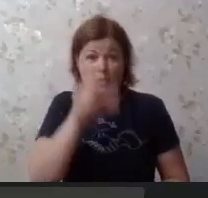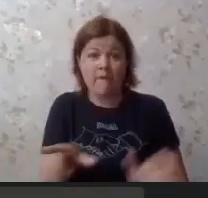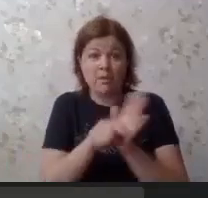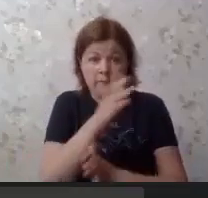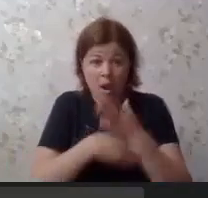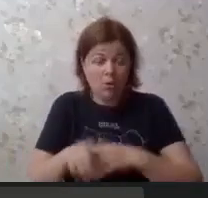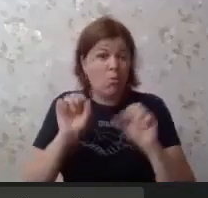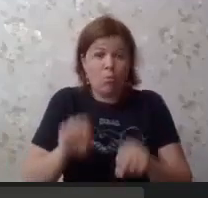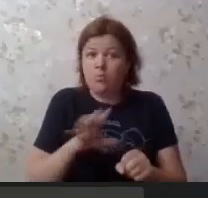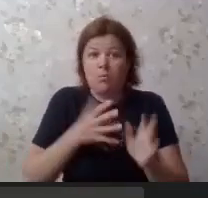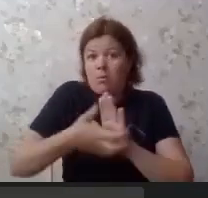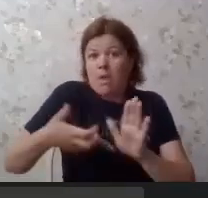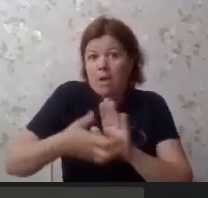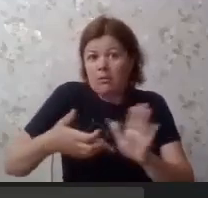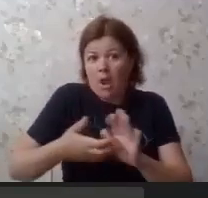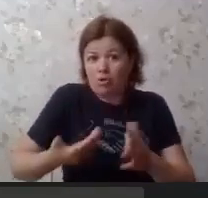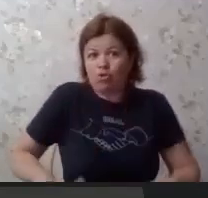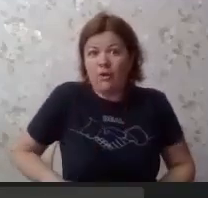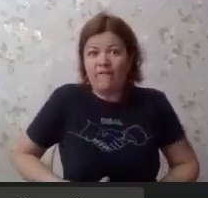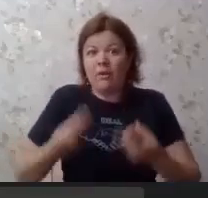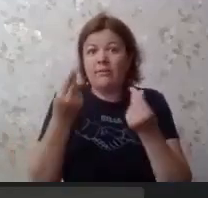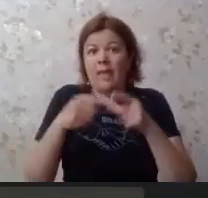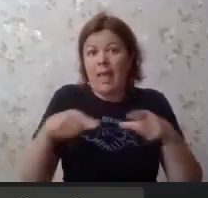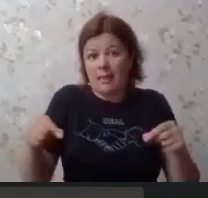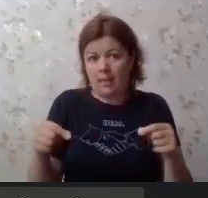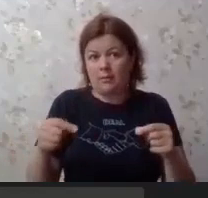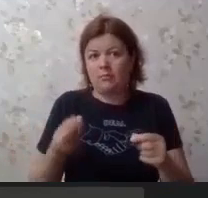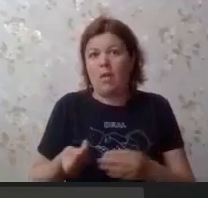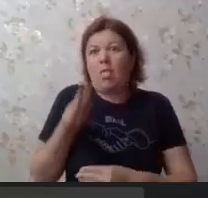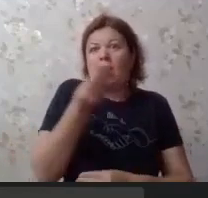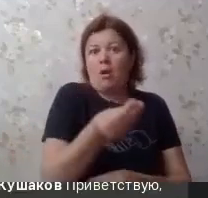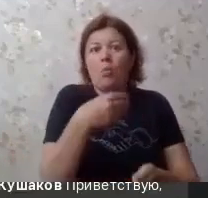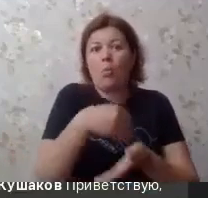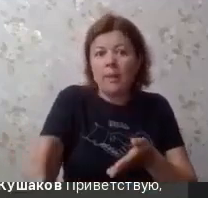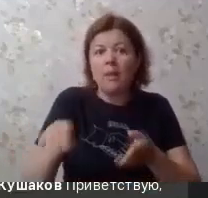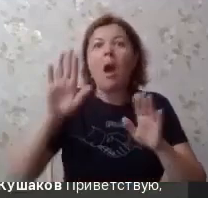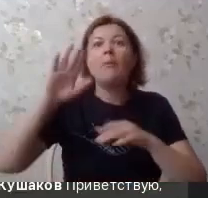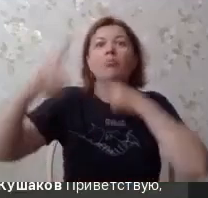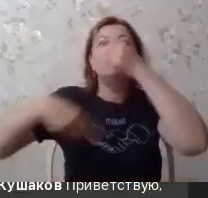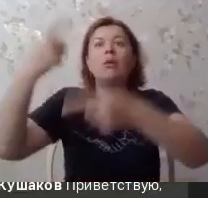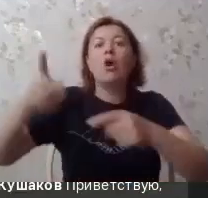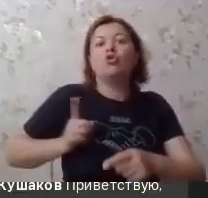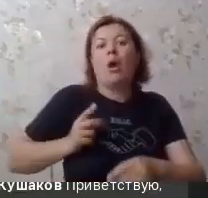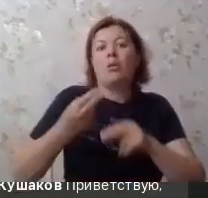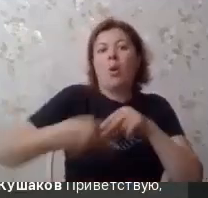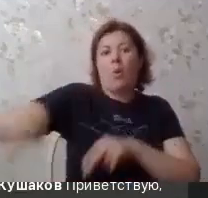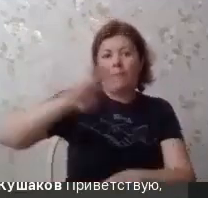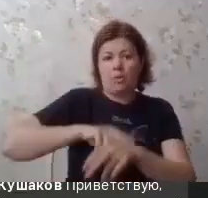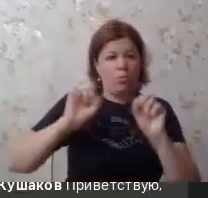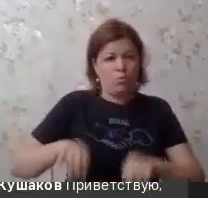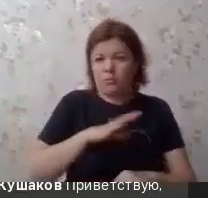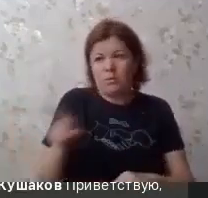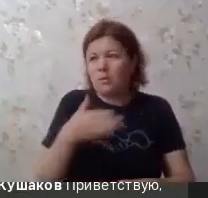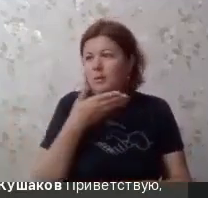денег наличных, чтобы свободных, для того, чтобы купить и потом уже получить компенсацию. Система сертификатов,